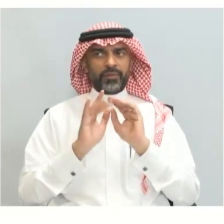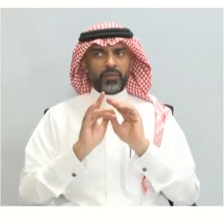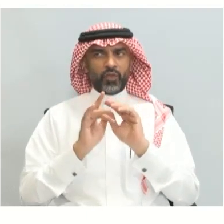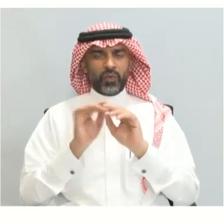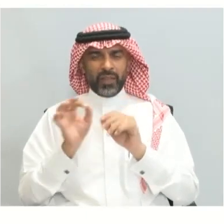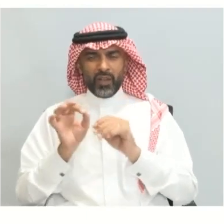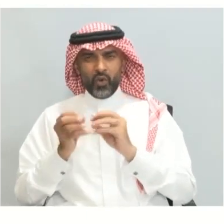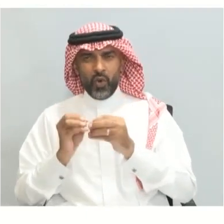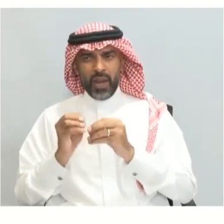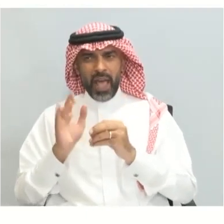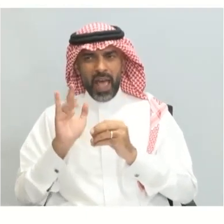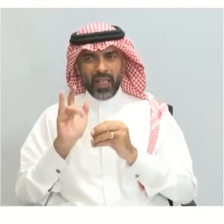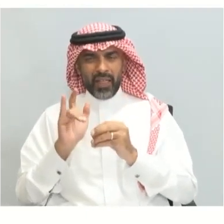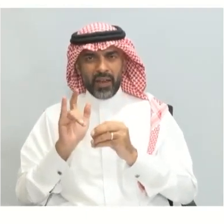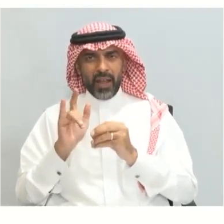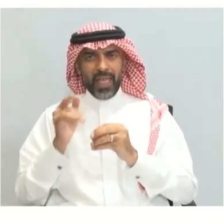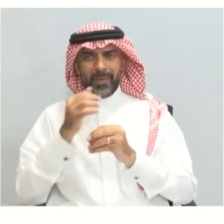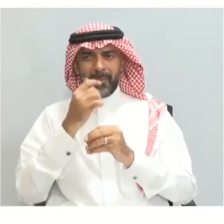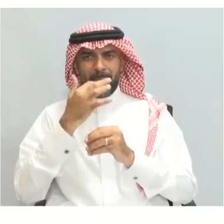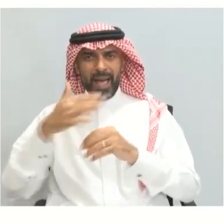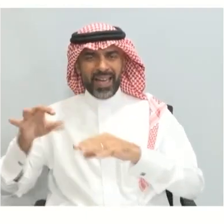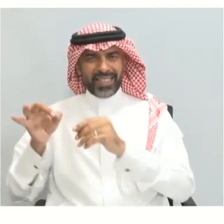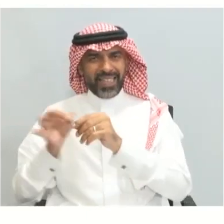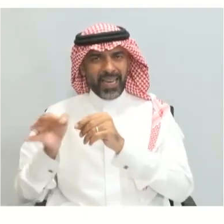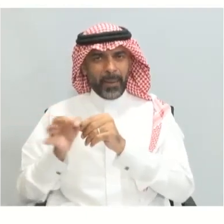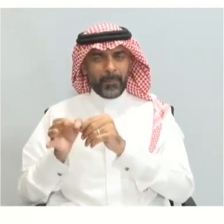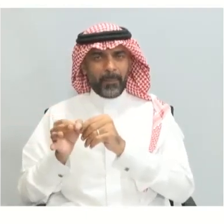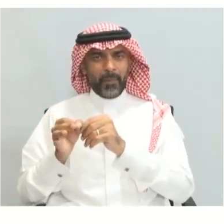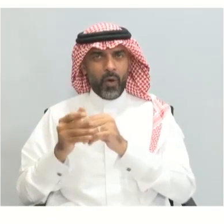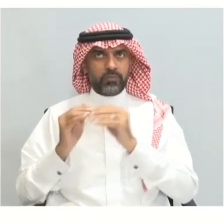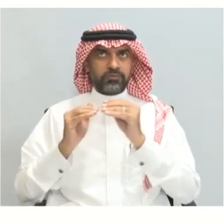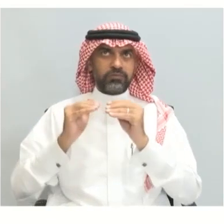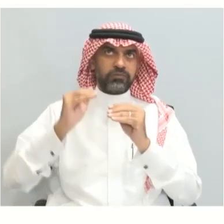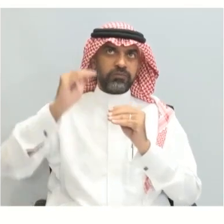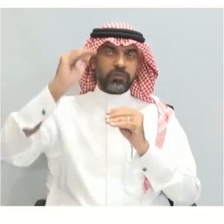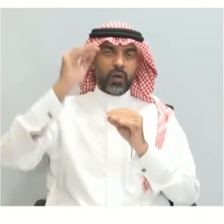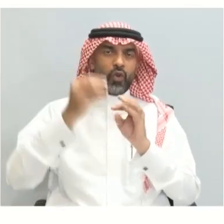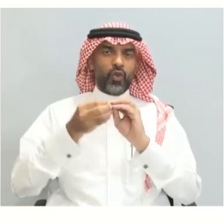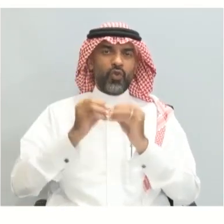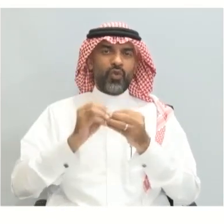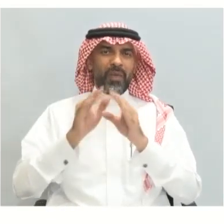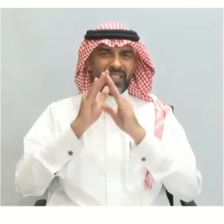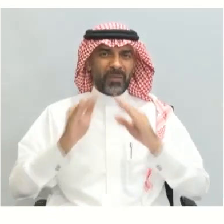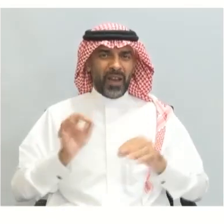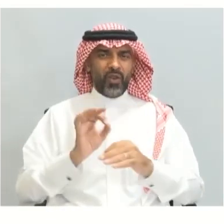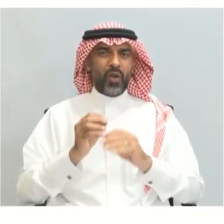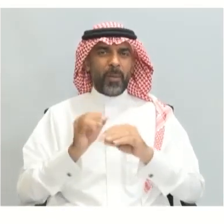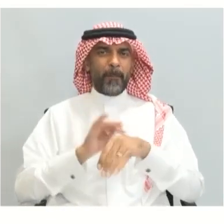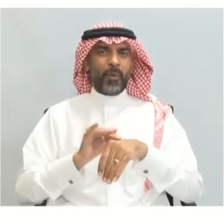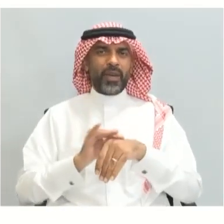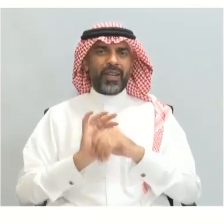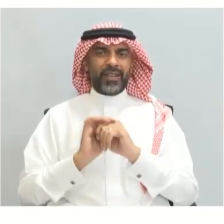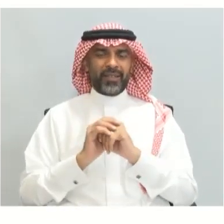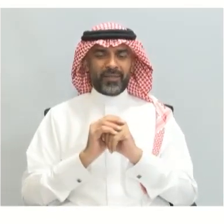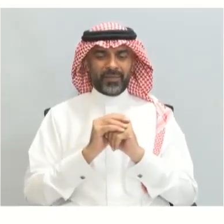تكون عاده ممتازين سهول والمناطق المرتفعه عاده ما تكون باللون البني ودرجاته الى ان نصل